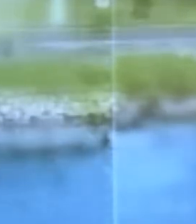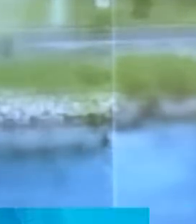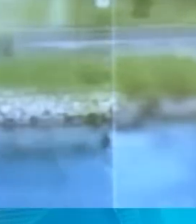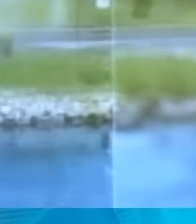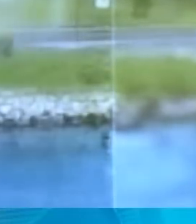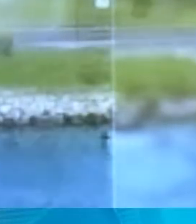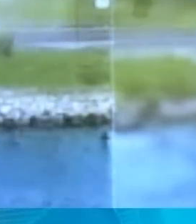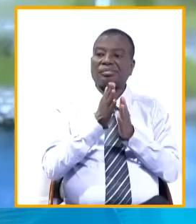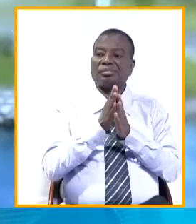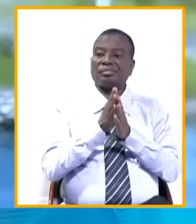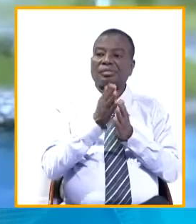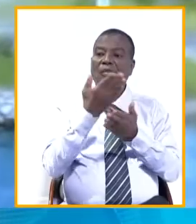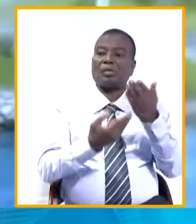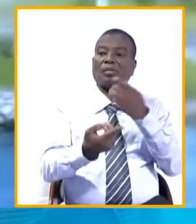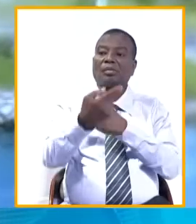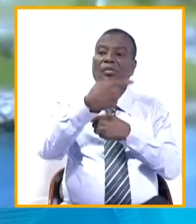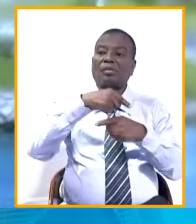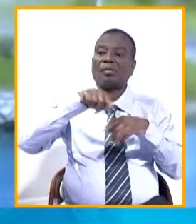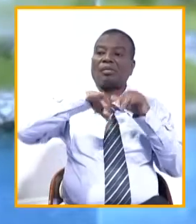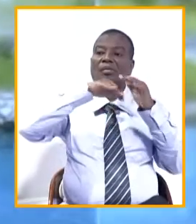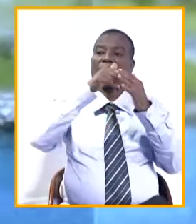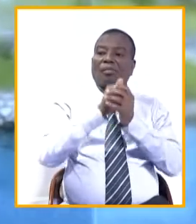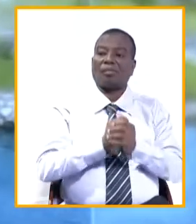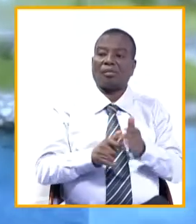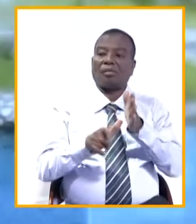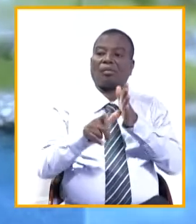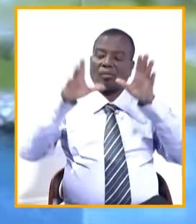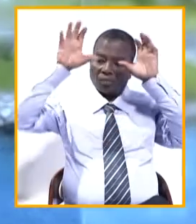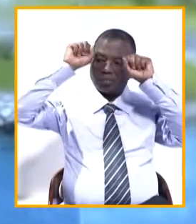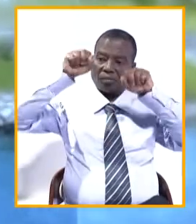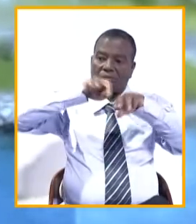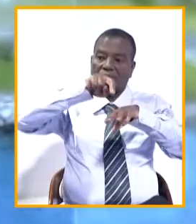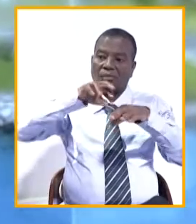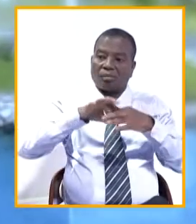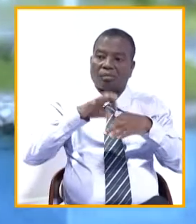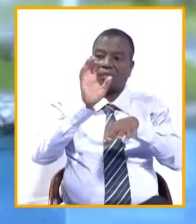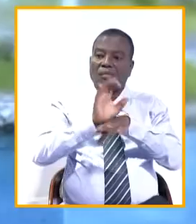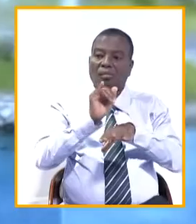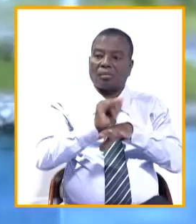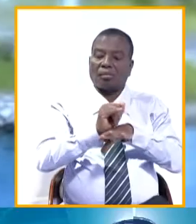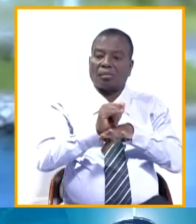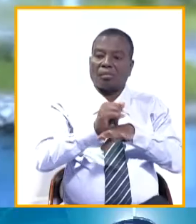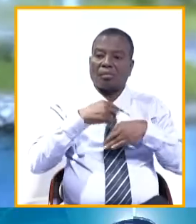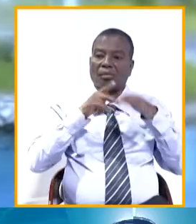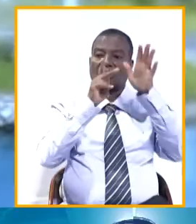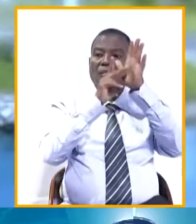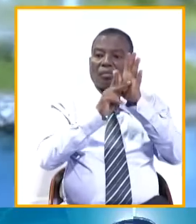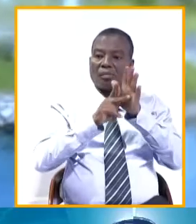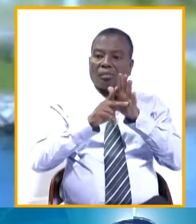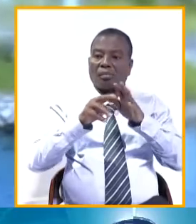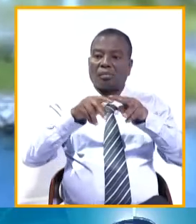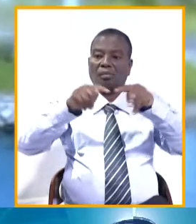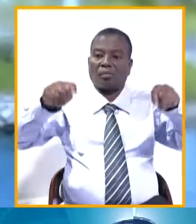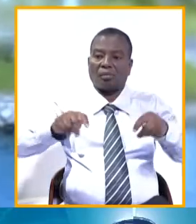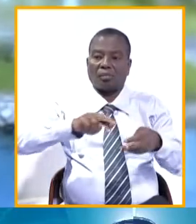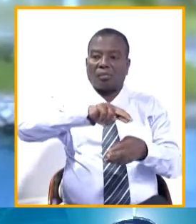Dakar au Sénégal, le vice-président de la République de Côte d'Ivoire a présidé récemment une table ronde dans le cadre de